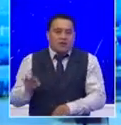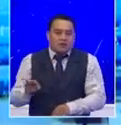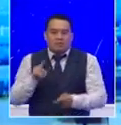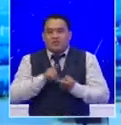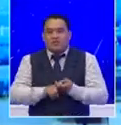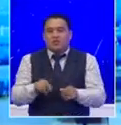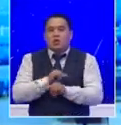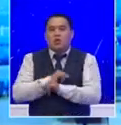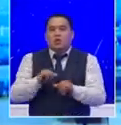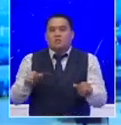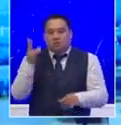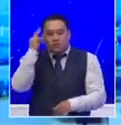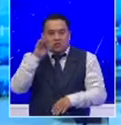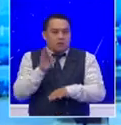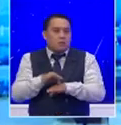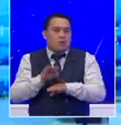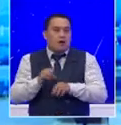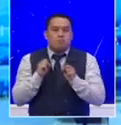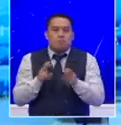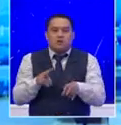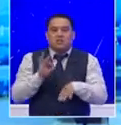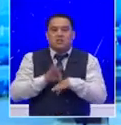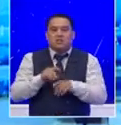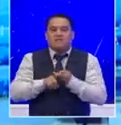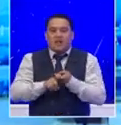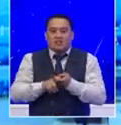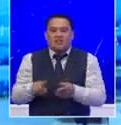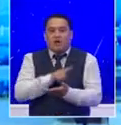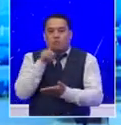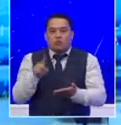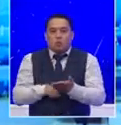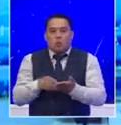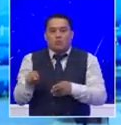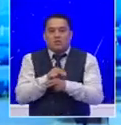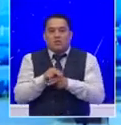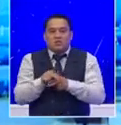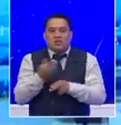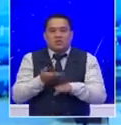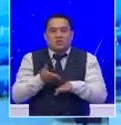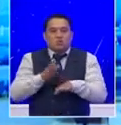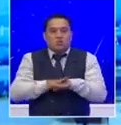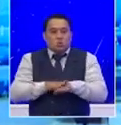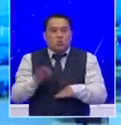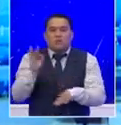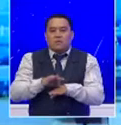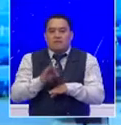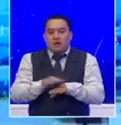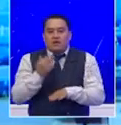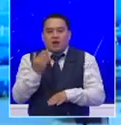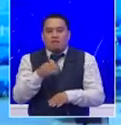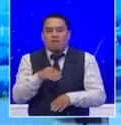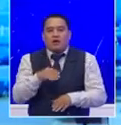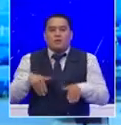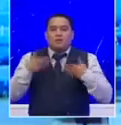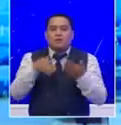5%. В связи с увеличением числа заболевших опасной инфекцией и возникающим вопросом по профилактике и лечению тяжелого недуга, врачи